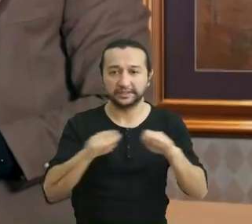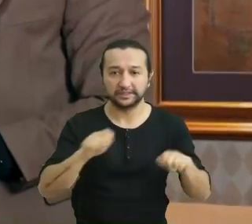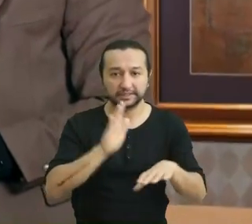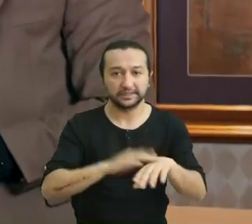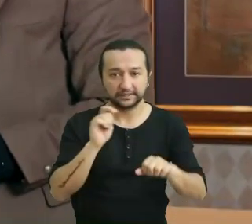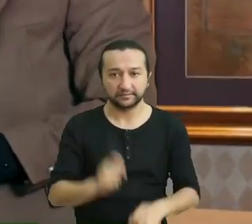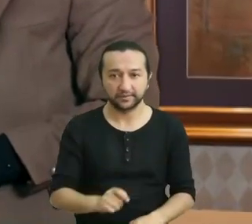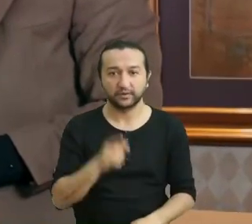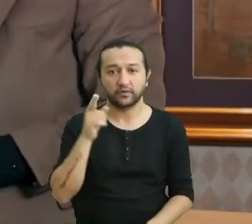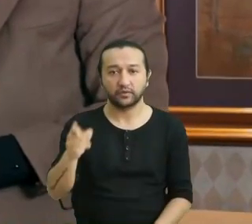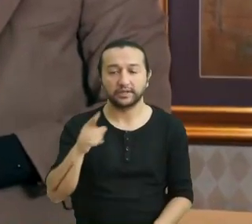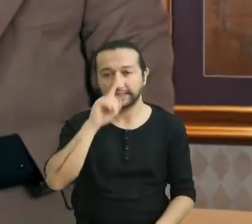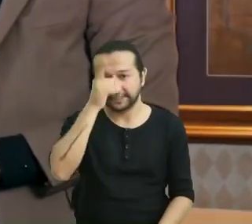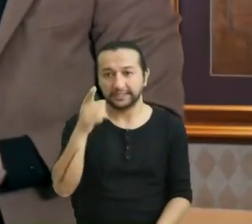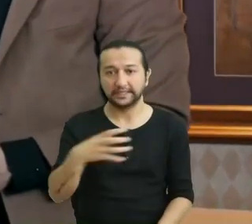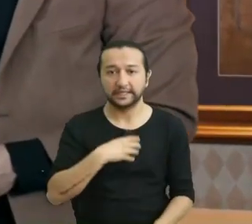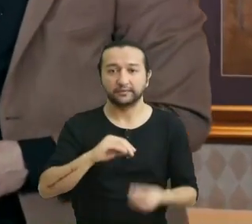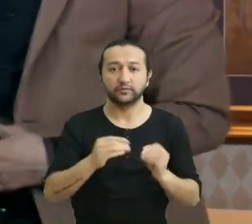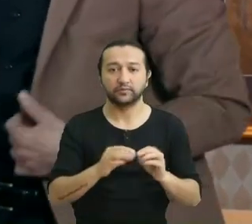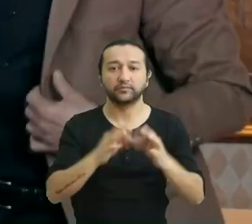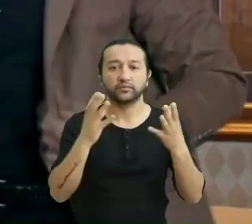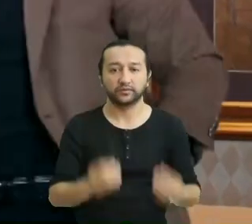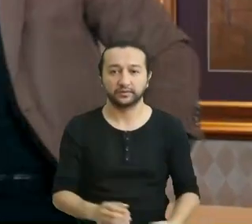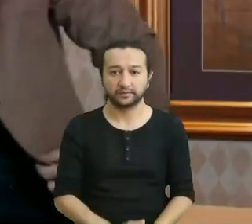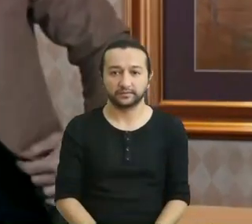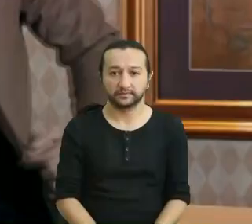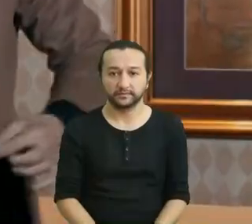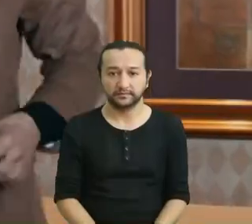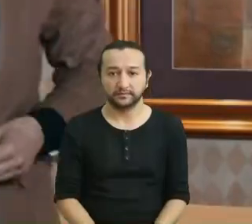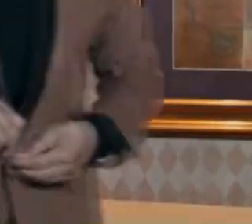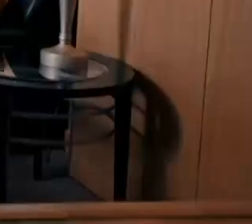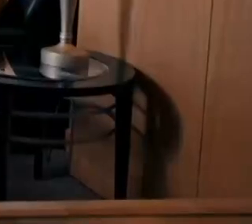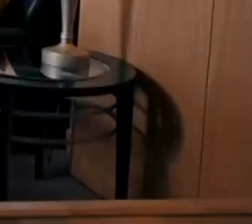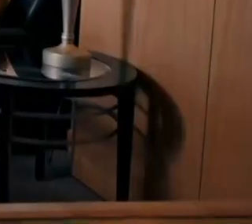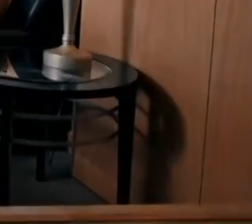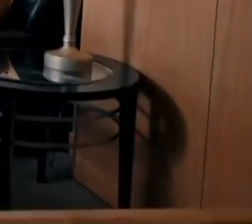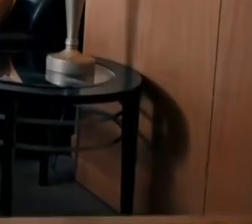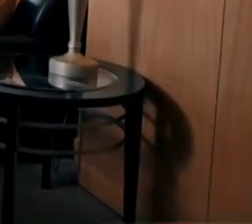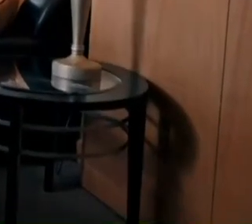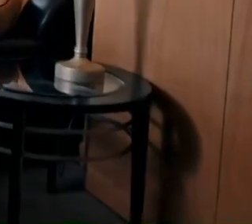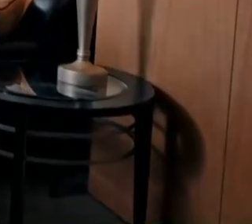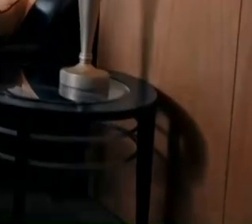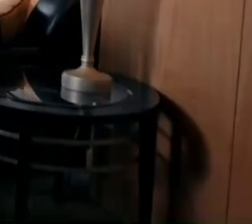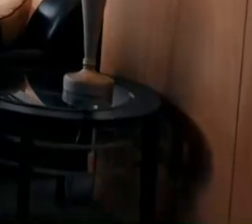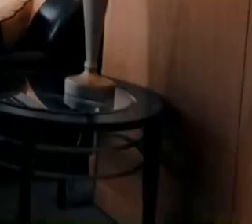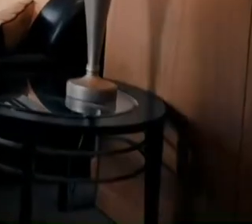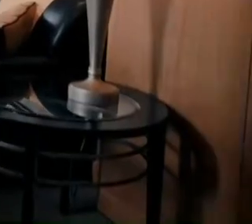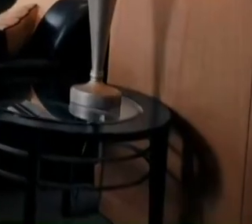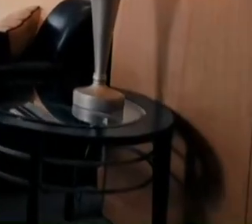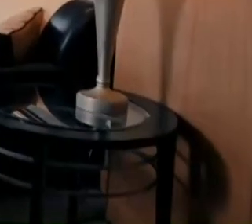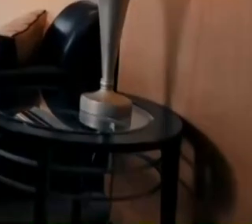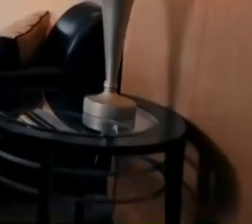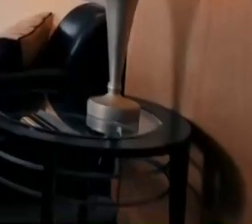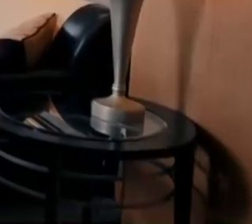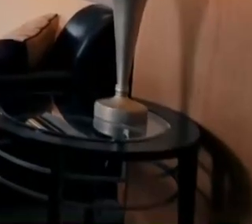çözemeyeceği düğümler atar. Onları yalnız kendileri çözerler. Açık kahve ceketinin önünü iliklerken Yıldıray'ın dairesinden gidiyor.